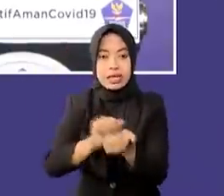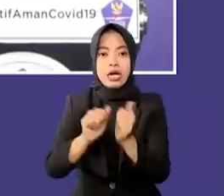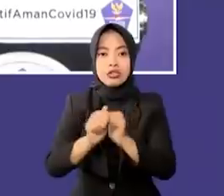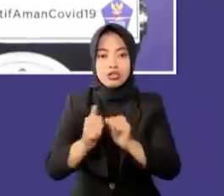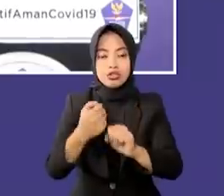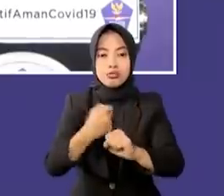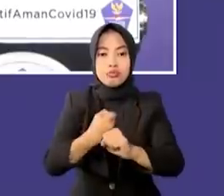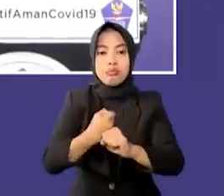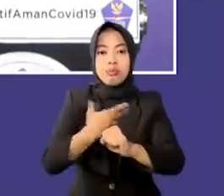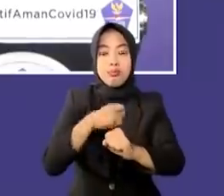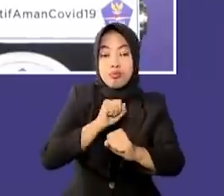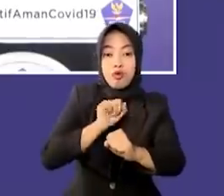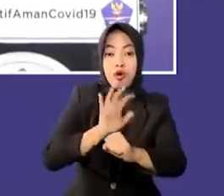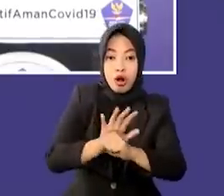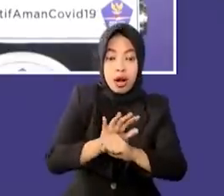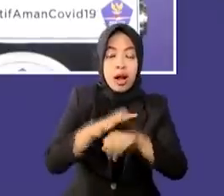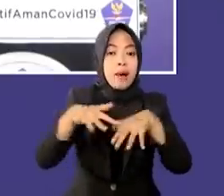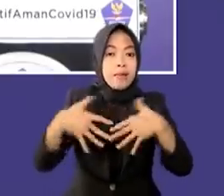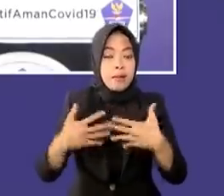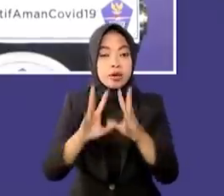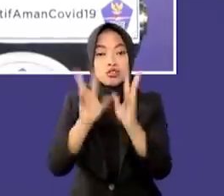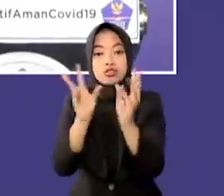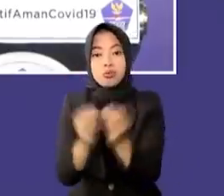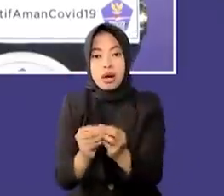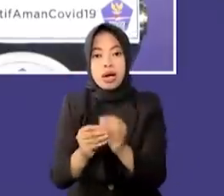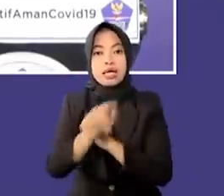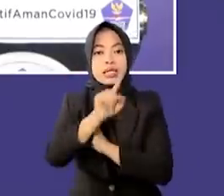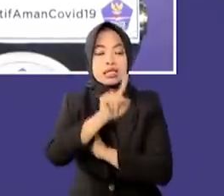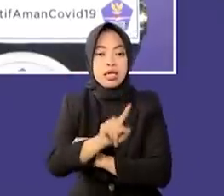positif dari Cluster ini sebanyak